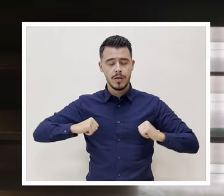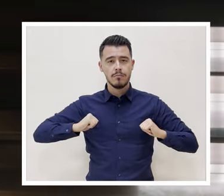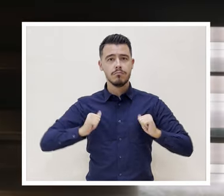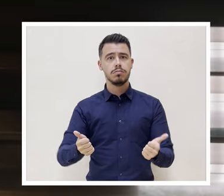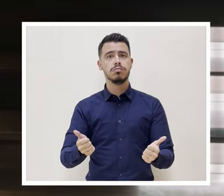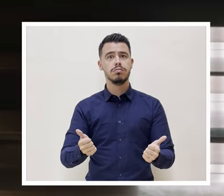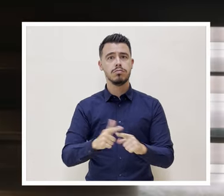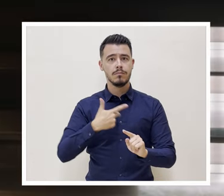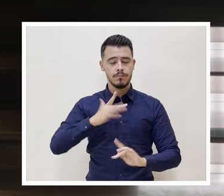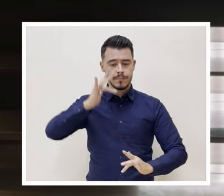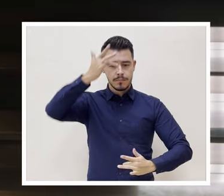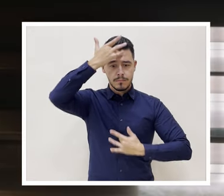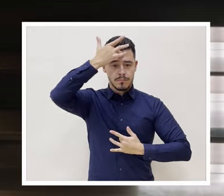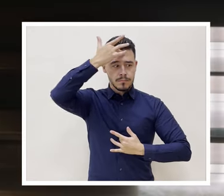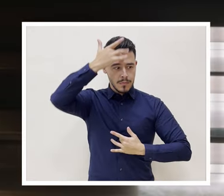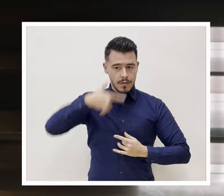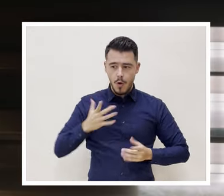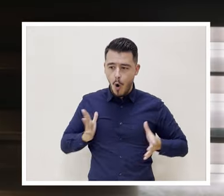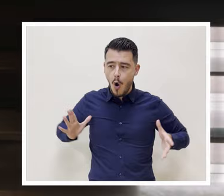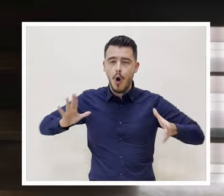τη διέγερση της εθνικής του συνείδησης.